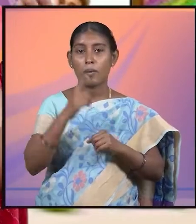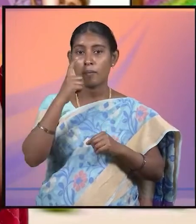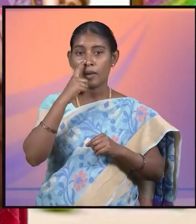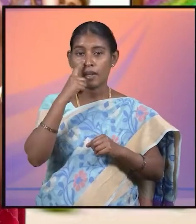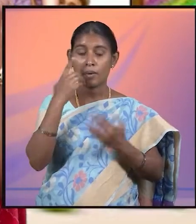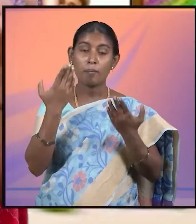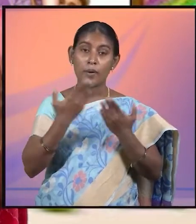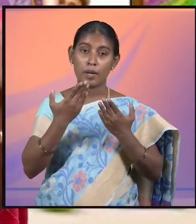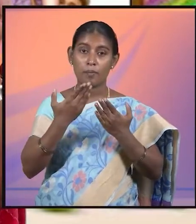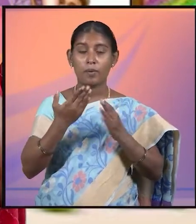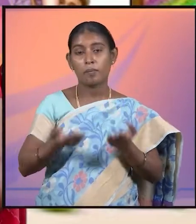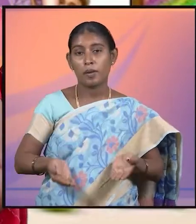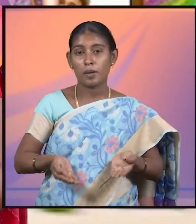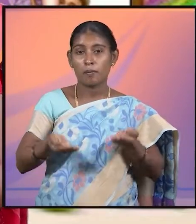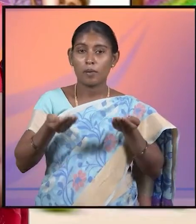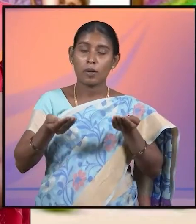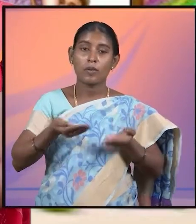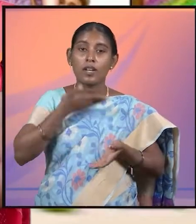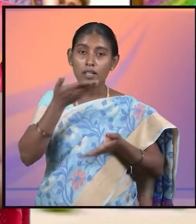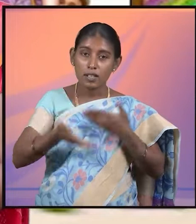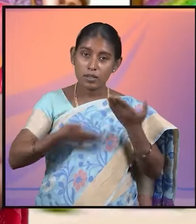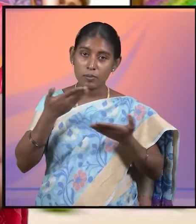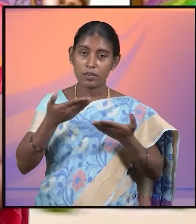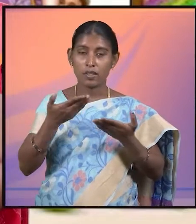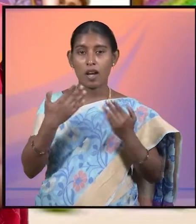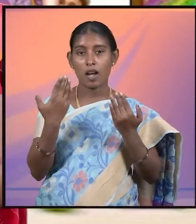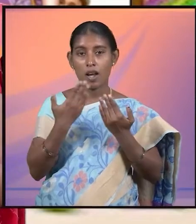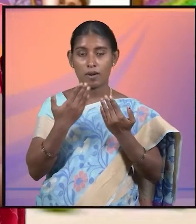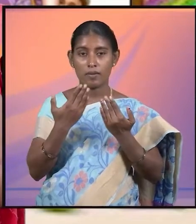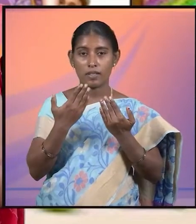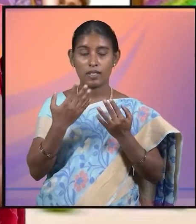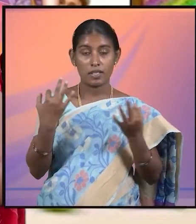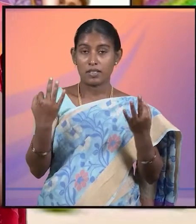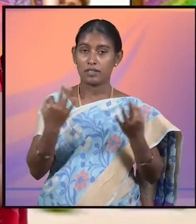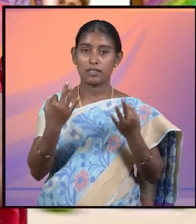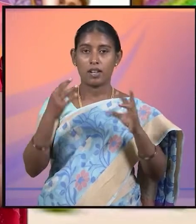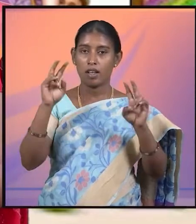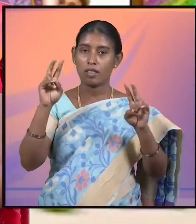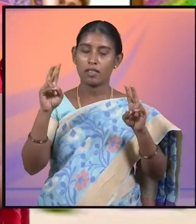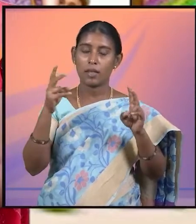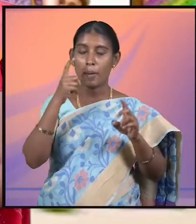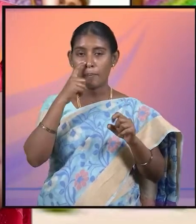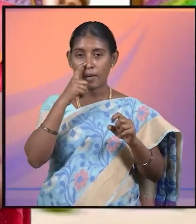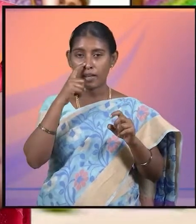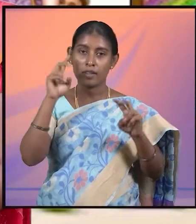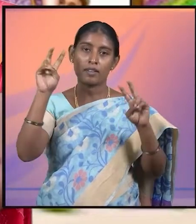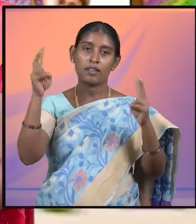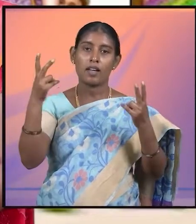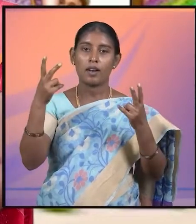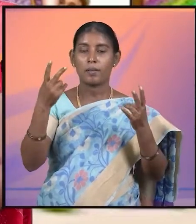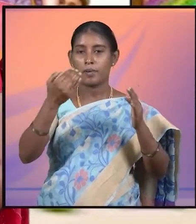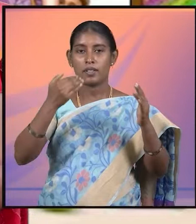கல்வியின் மேன்மையை உணர்த்தும் வகையிலும் கல்வியிற் சிறந்த பெண்கள் என்ற தலைப்பின் மூலம்